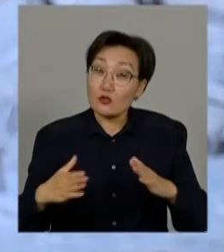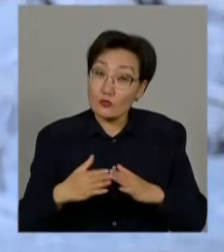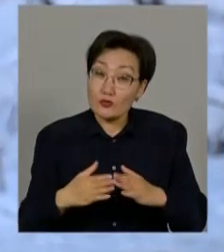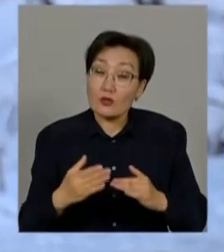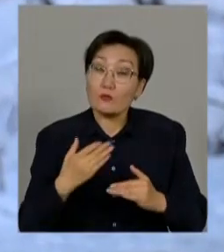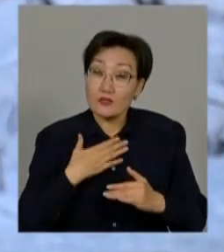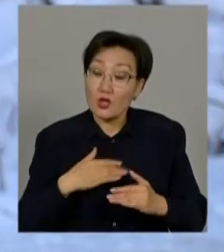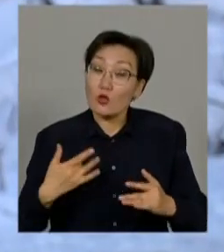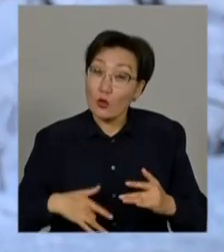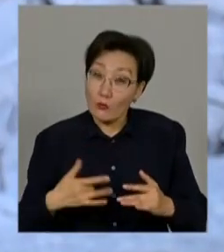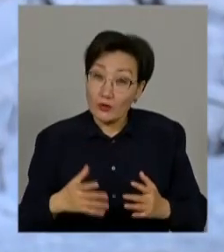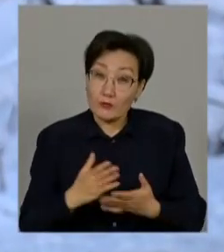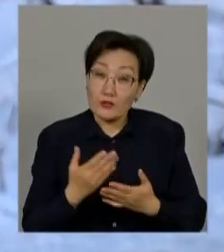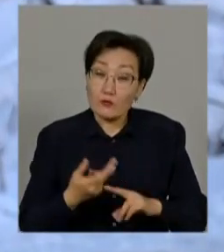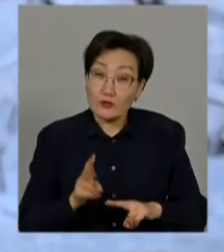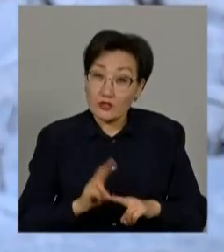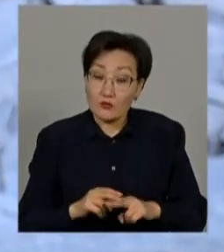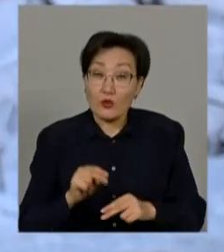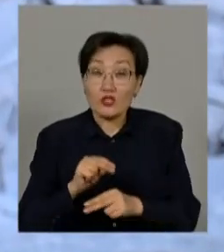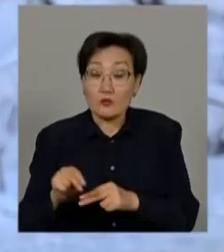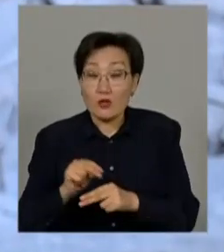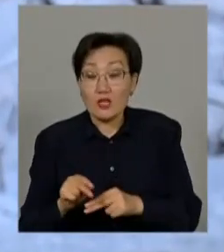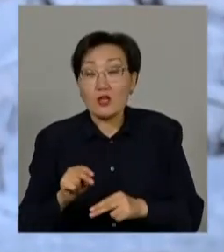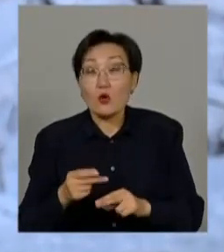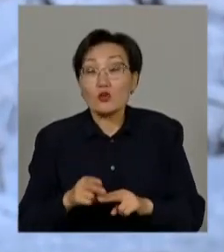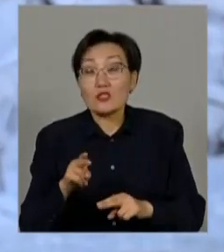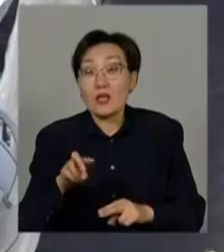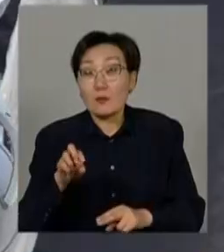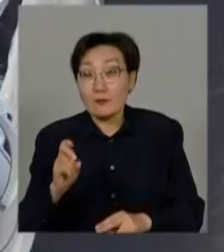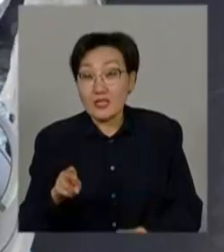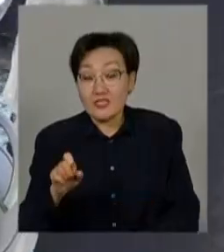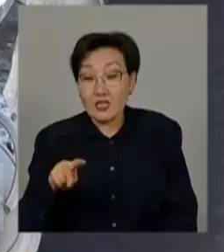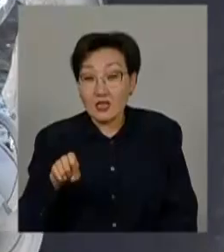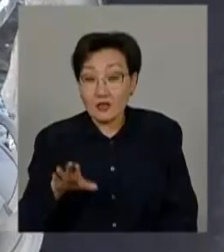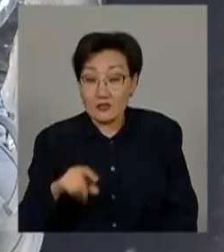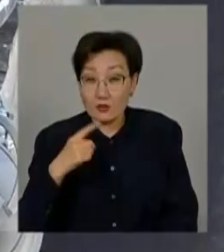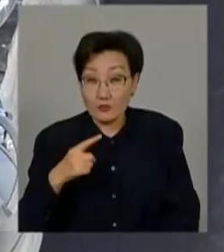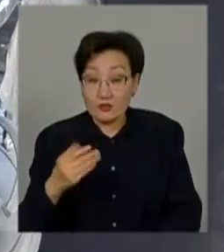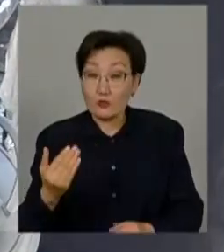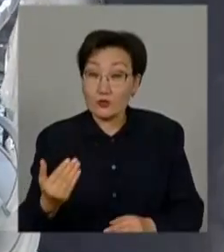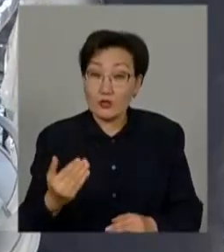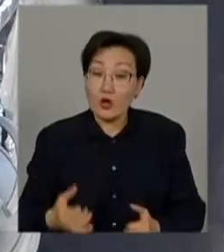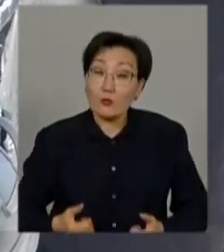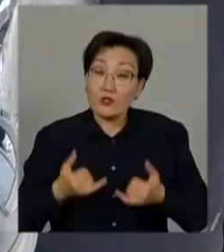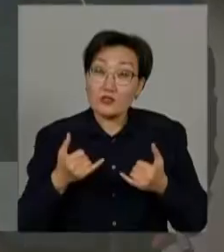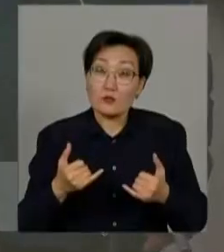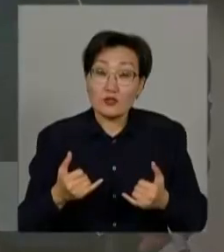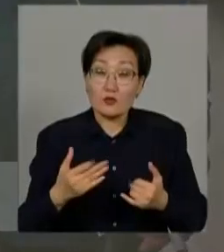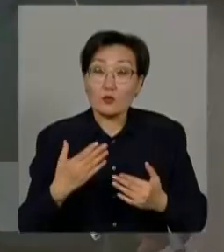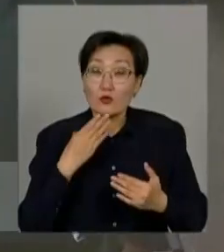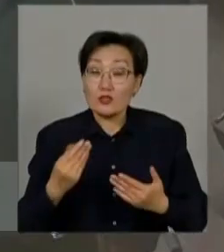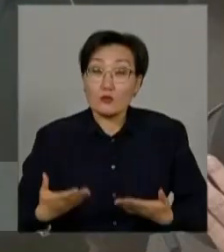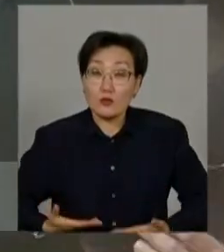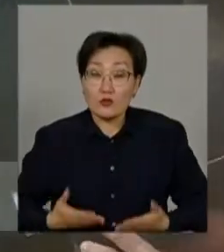Бізге бұған біз үйреткен Кәкімбек Салықов деп айтатын еді. Сонда яқы Кәкімбек Салықовтың құрметіне ақынның өзі